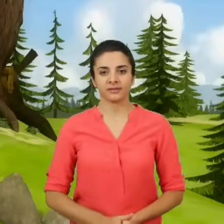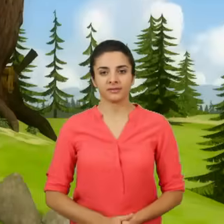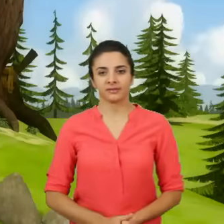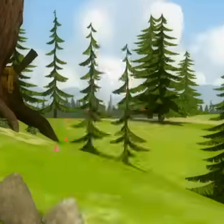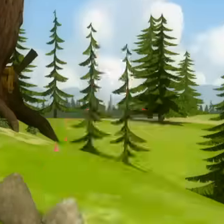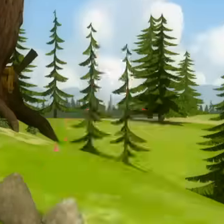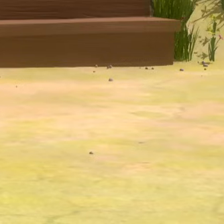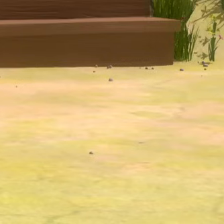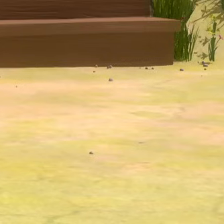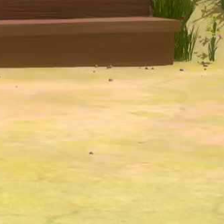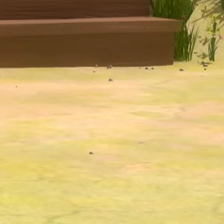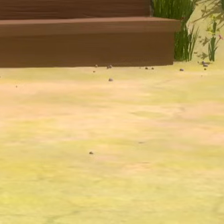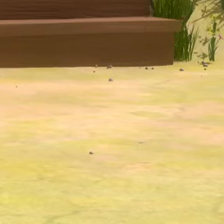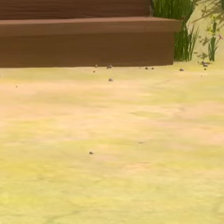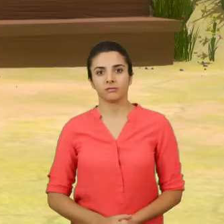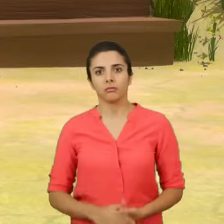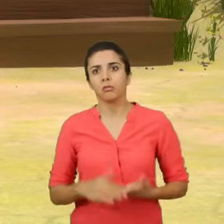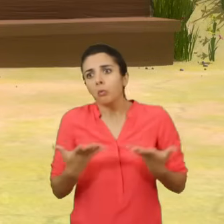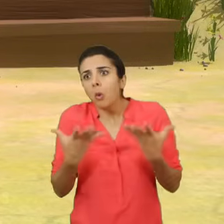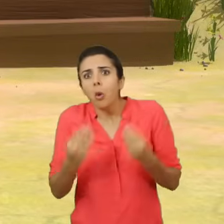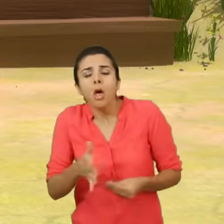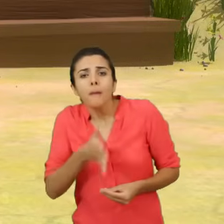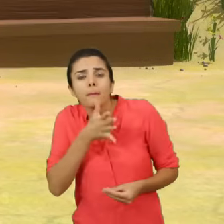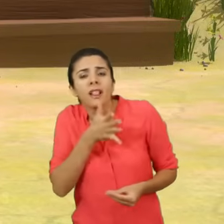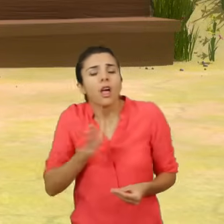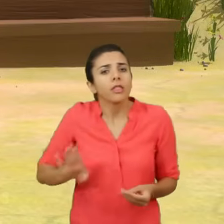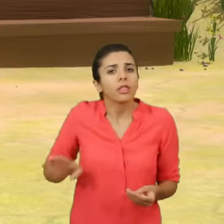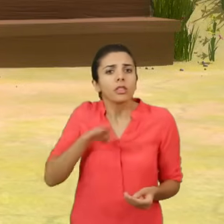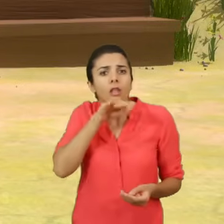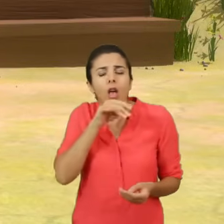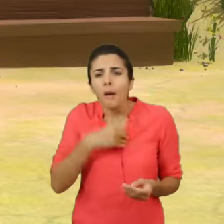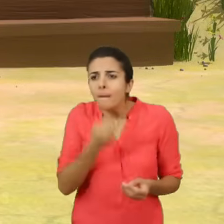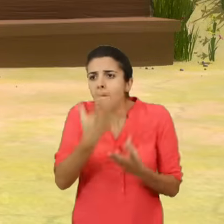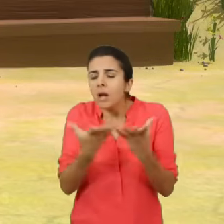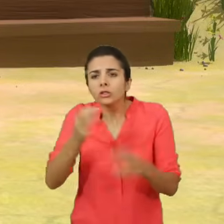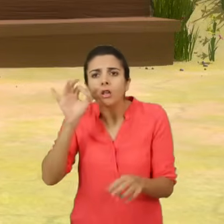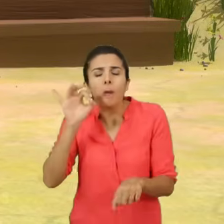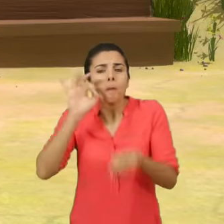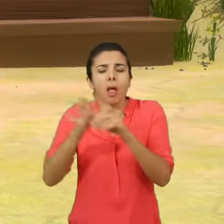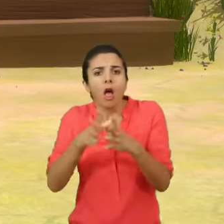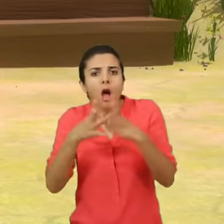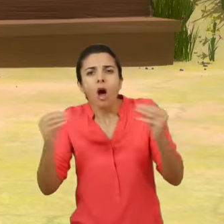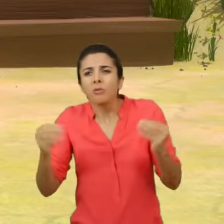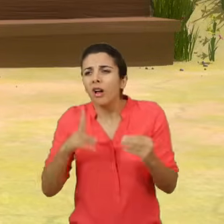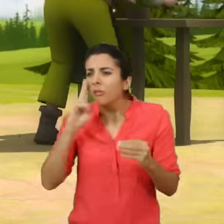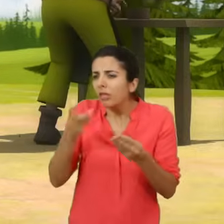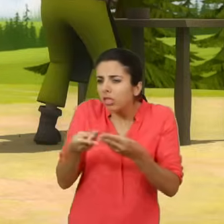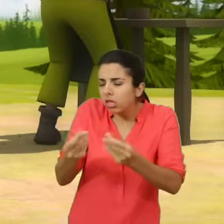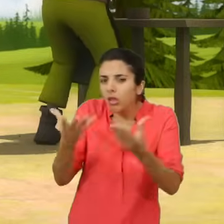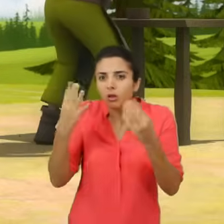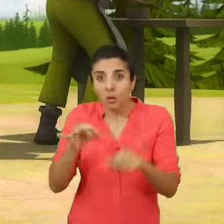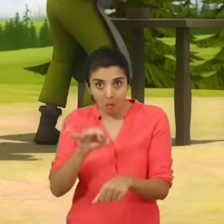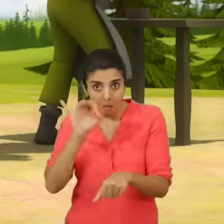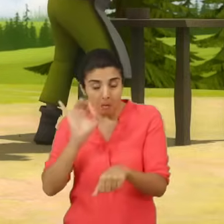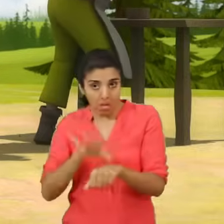Bilgecan'ın evinin önü. İşte böyle Bilgecan dede. Bahçem bir anda yok oldu. Bataklığa döndü. Bir